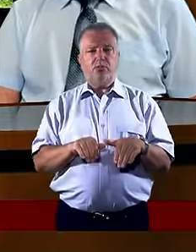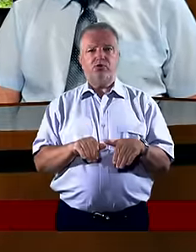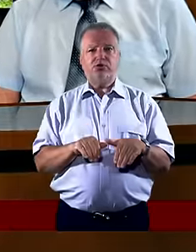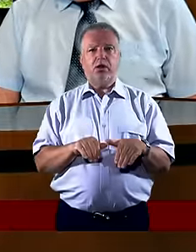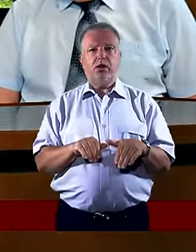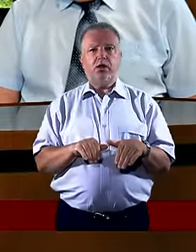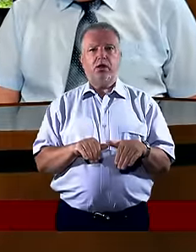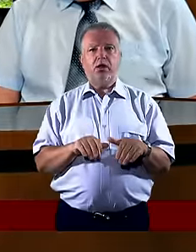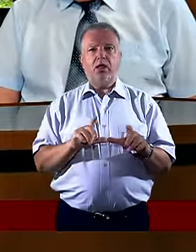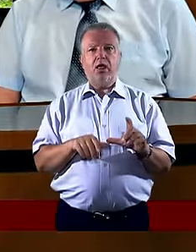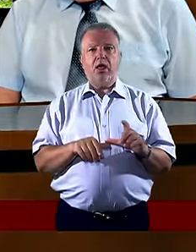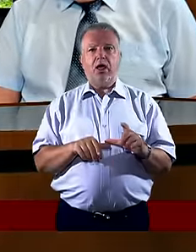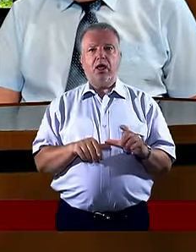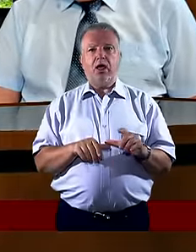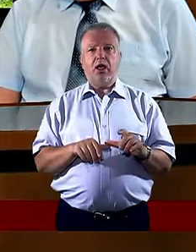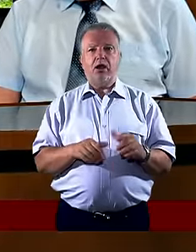robić,